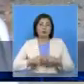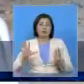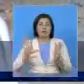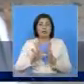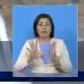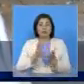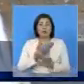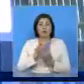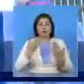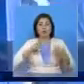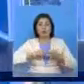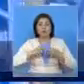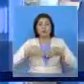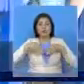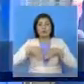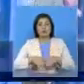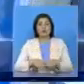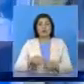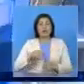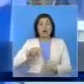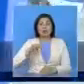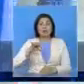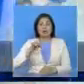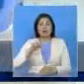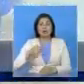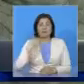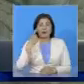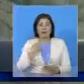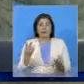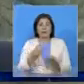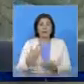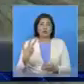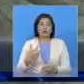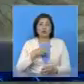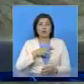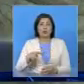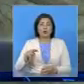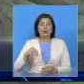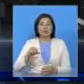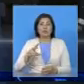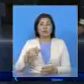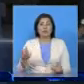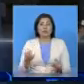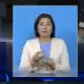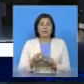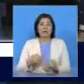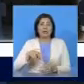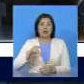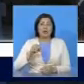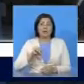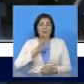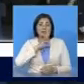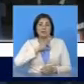жоқ. Мәселені шешу үшін жеке трансформаторын орнату қажет, ал оның құны 3 миллион теңге. Қазір мына престі іске қосу